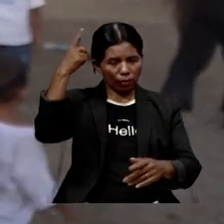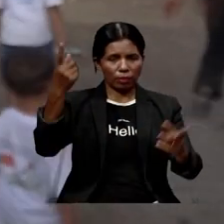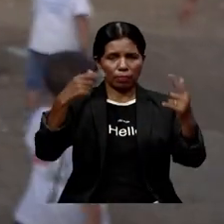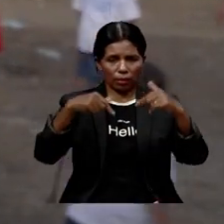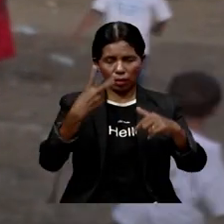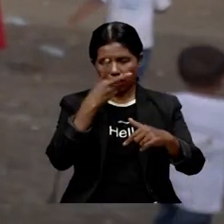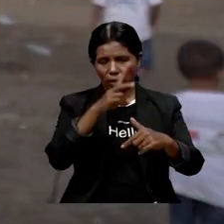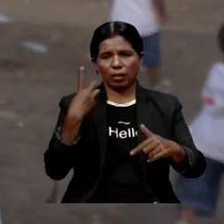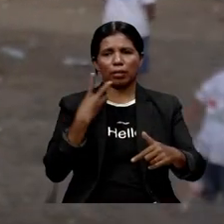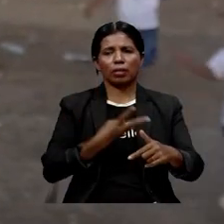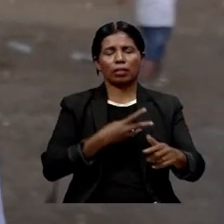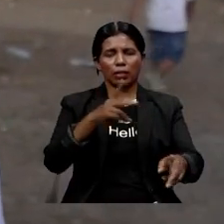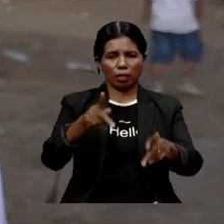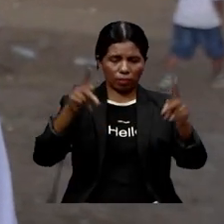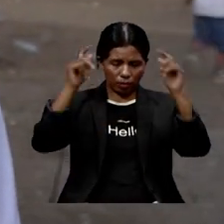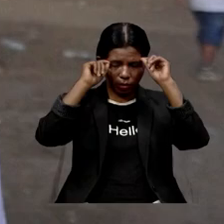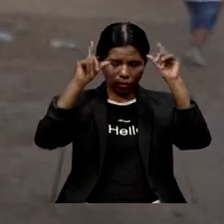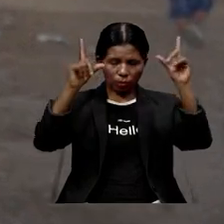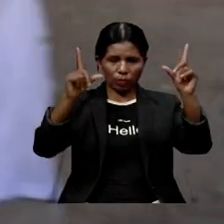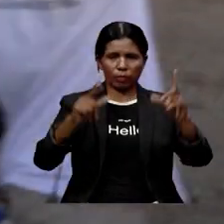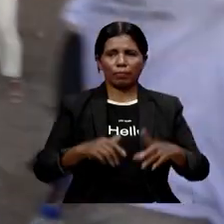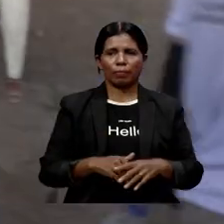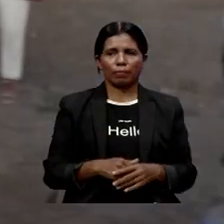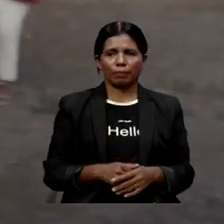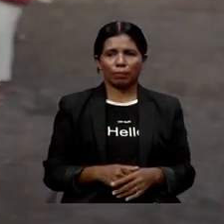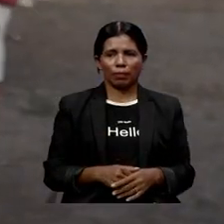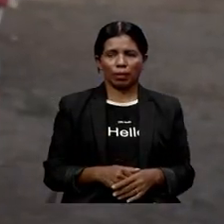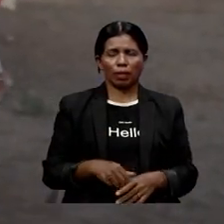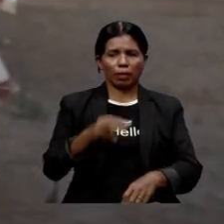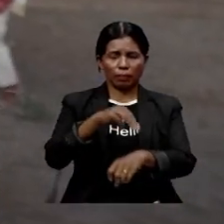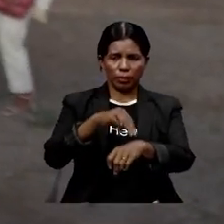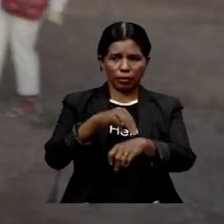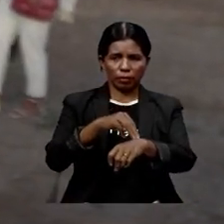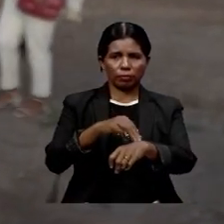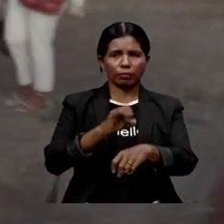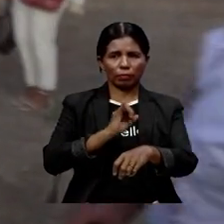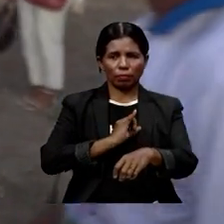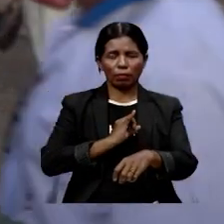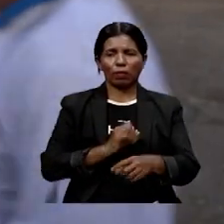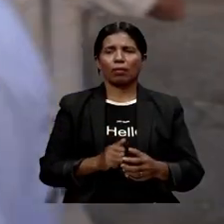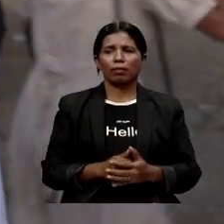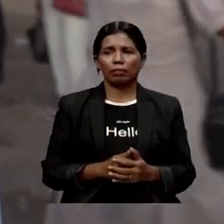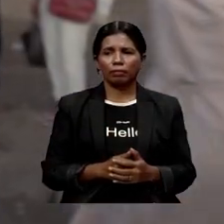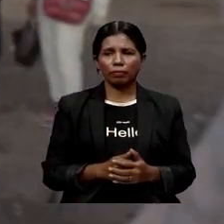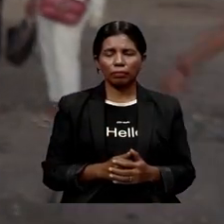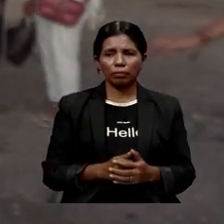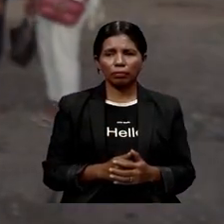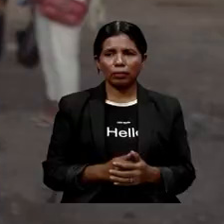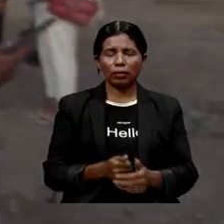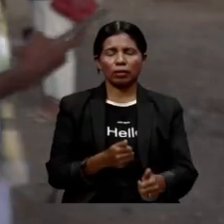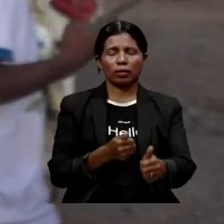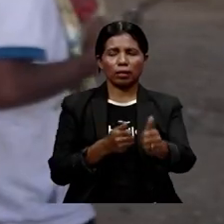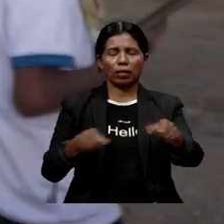srane povo timor norsa e a misene e ane au be ita tur no